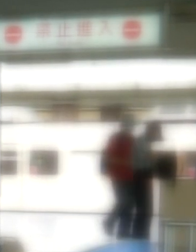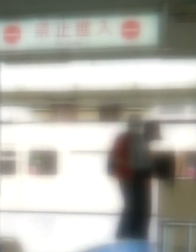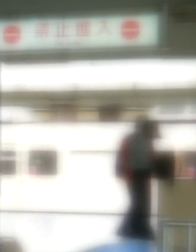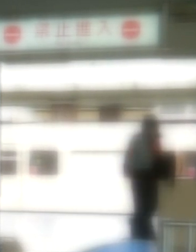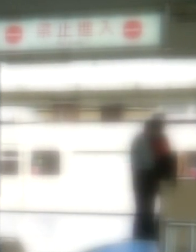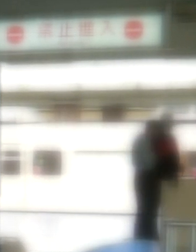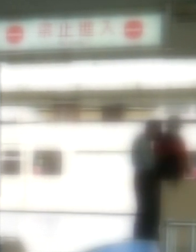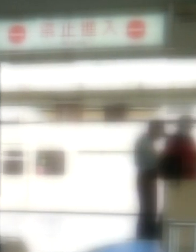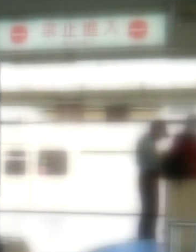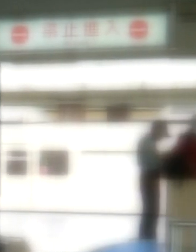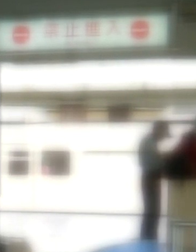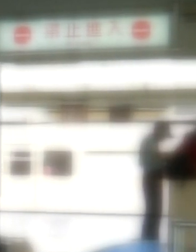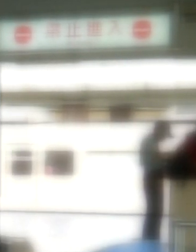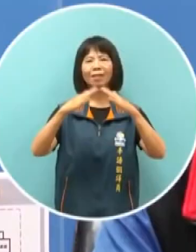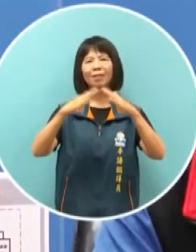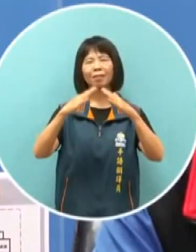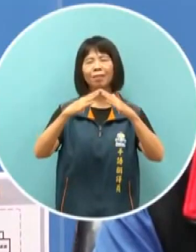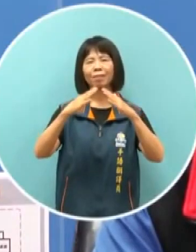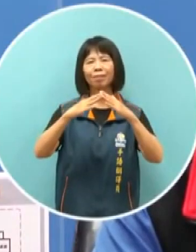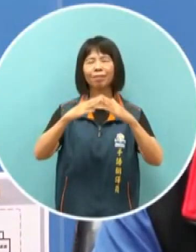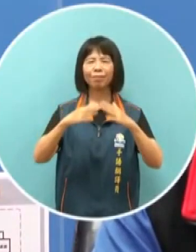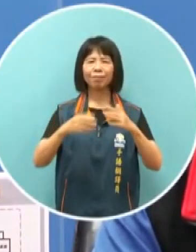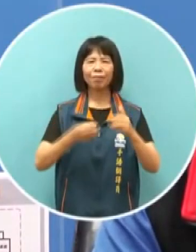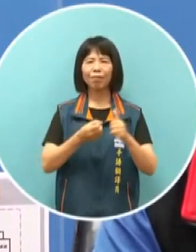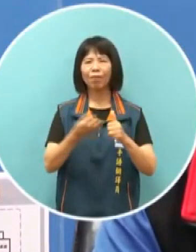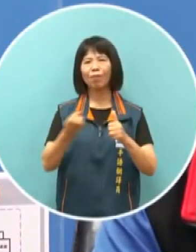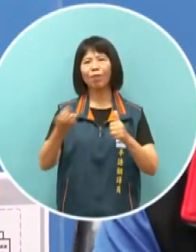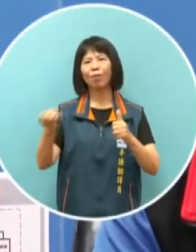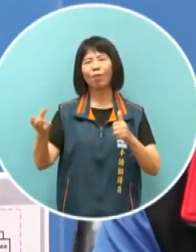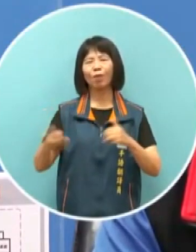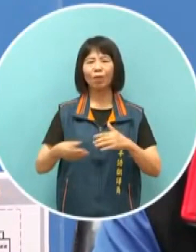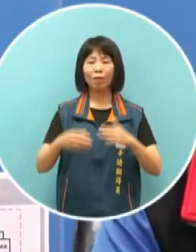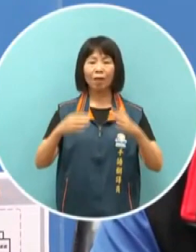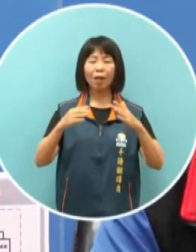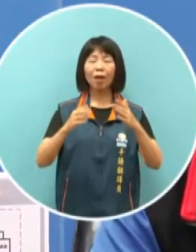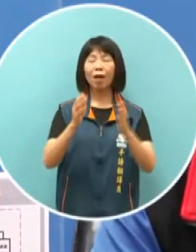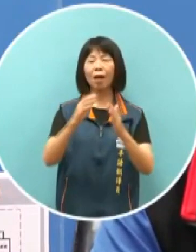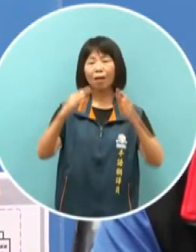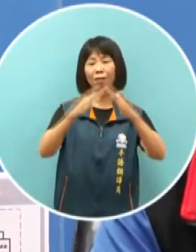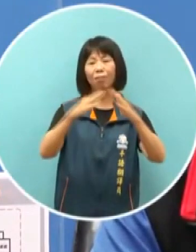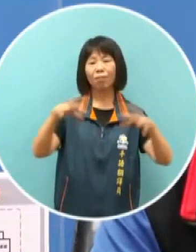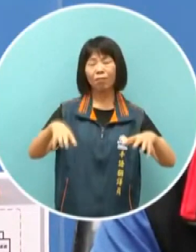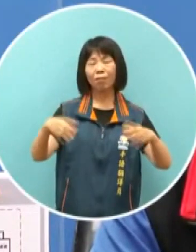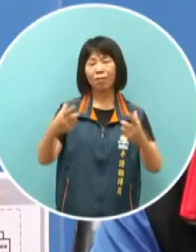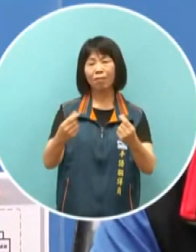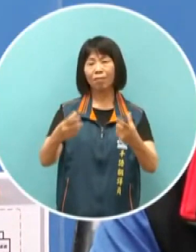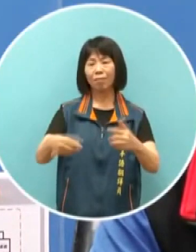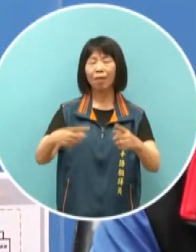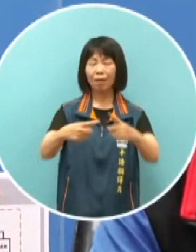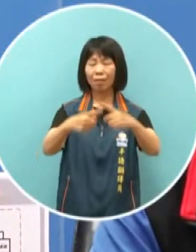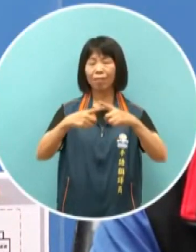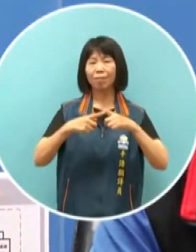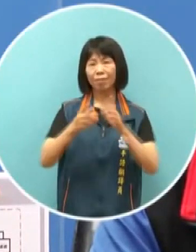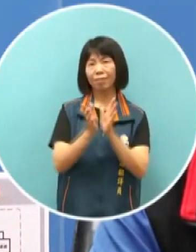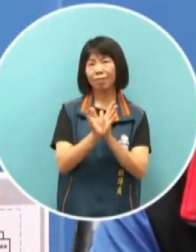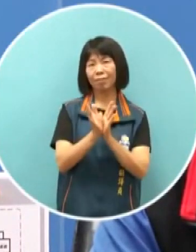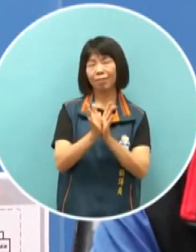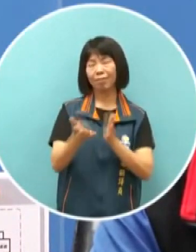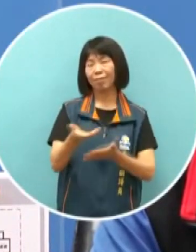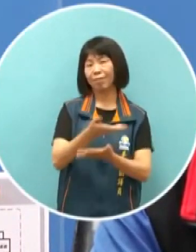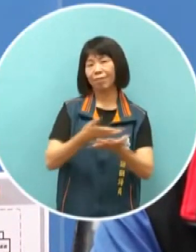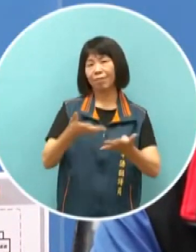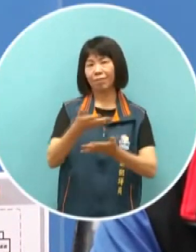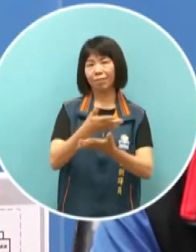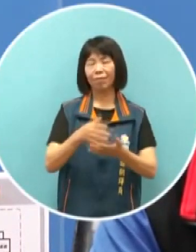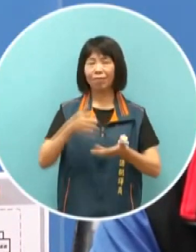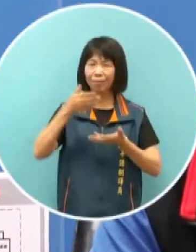在自宅，但出入复杂， 他都是有很多人进入他的家里面，这样跟他在家里面做很多的互动，